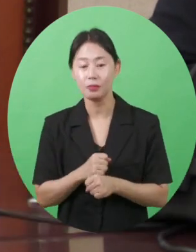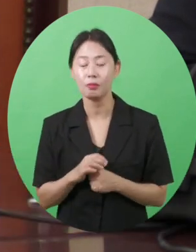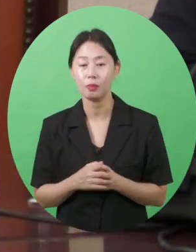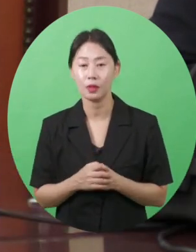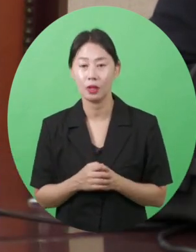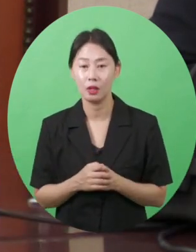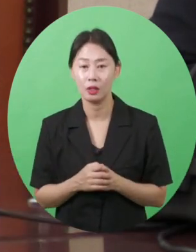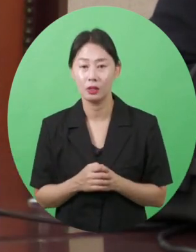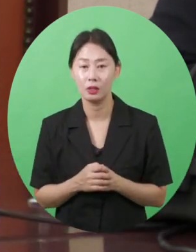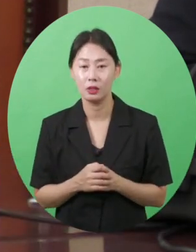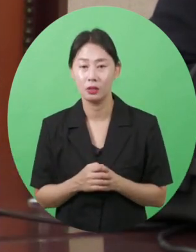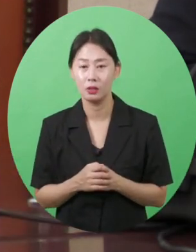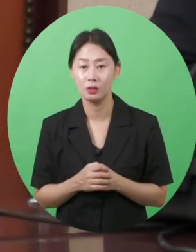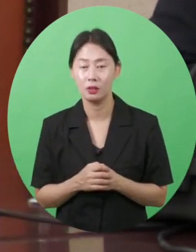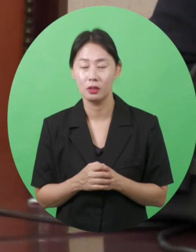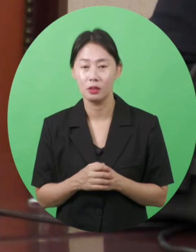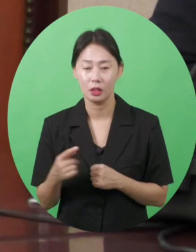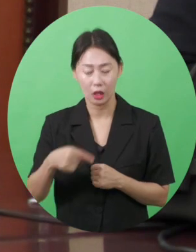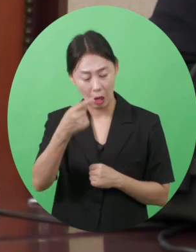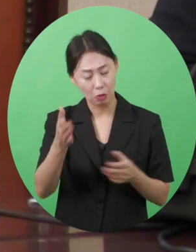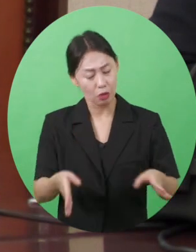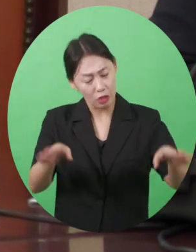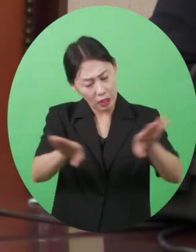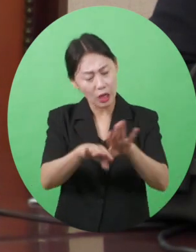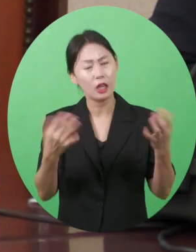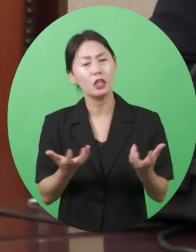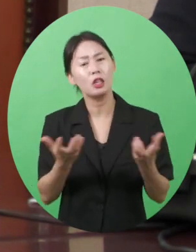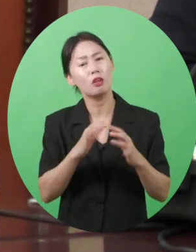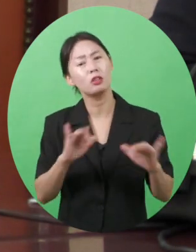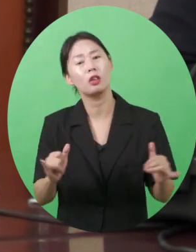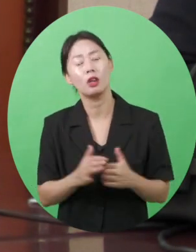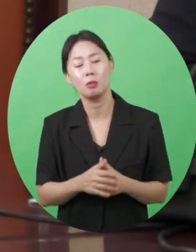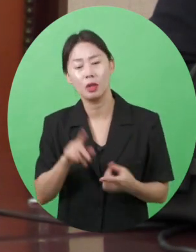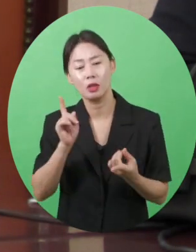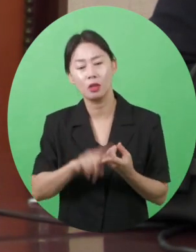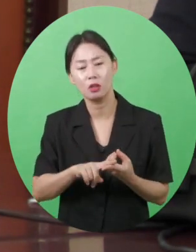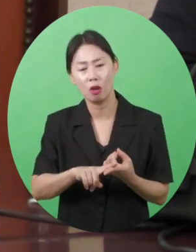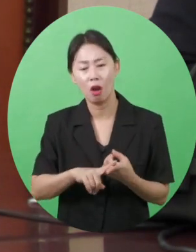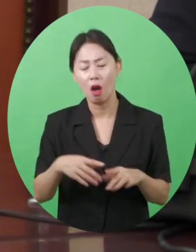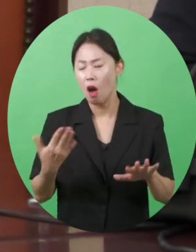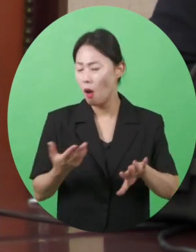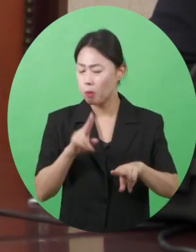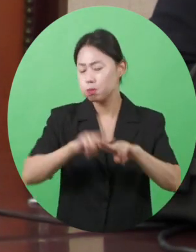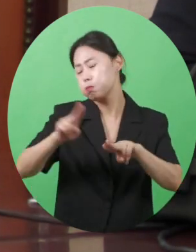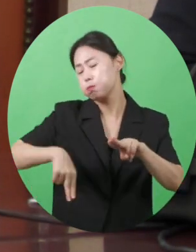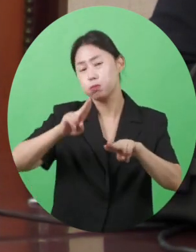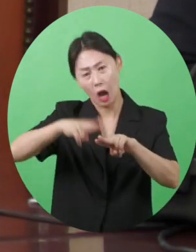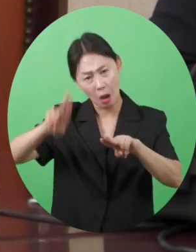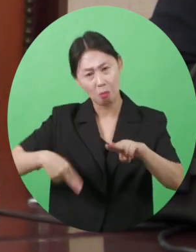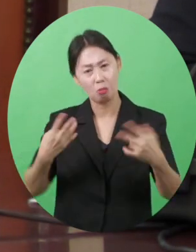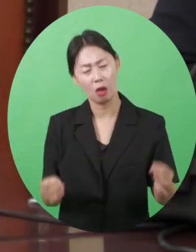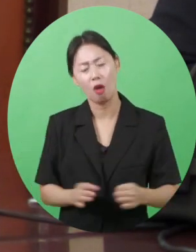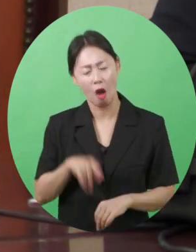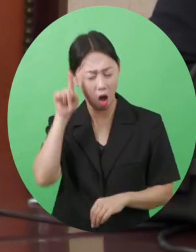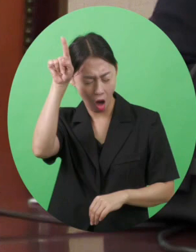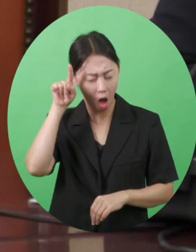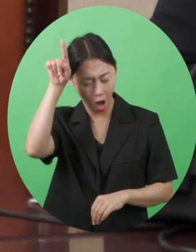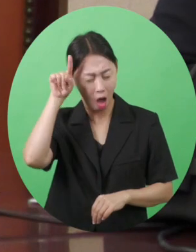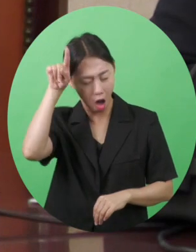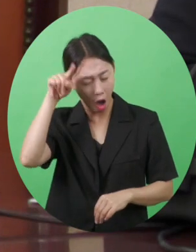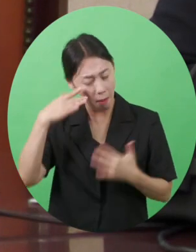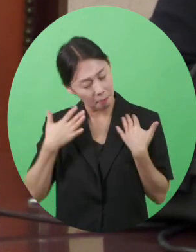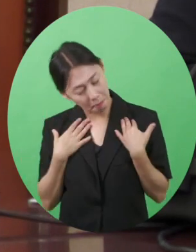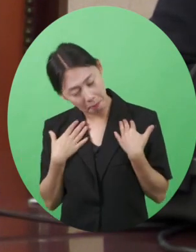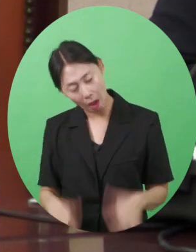다음에 또 기관 종사자들에 대한 어떤 그 이직률이라든가 또 번아웃에 대한 이런 것들에